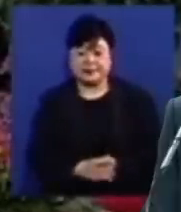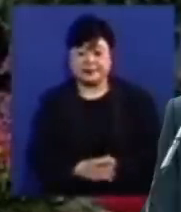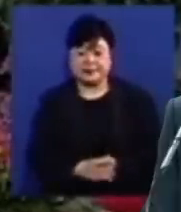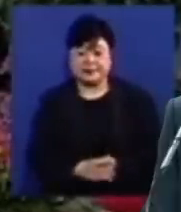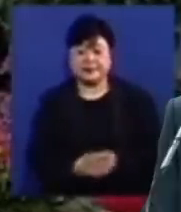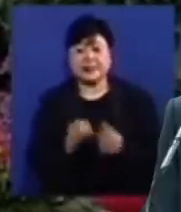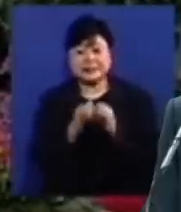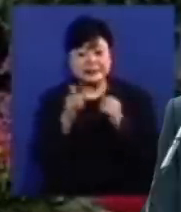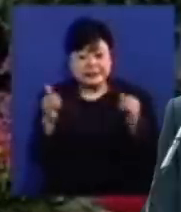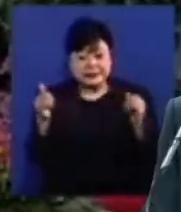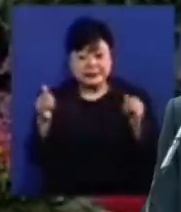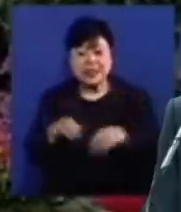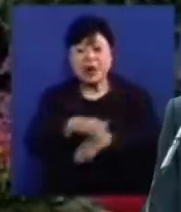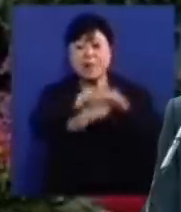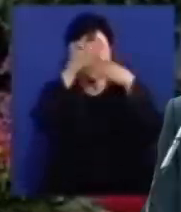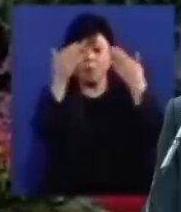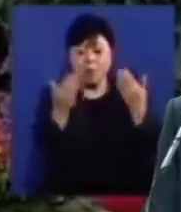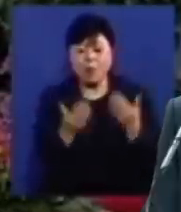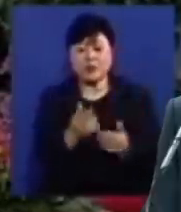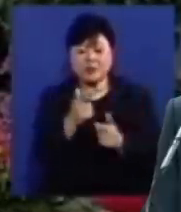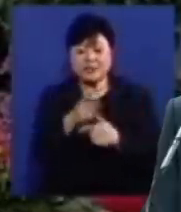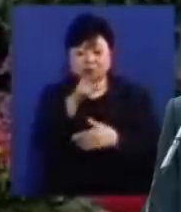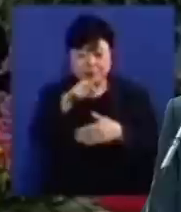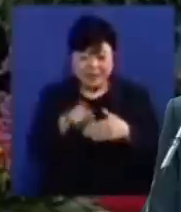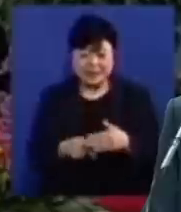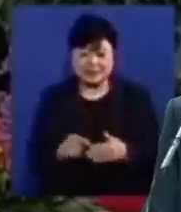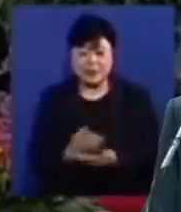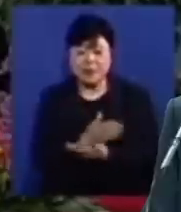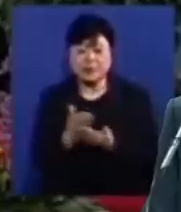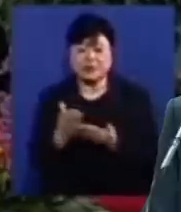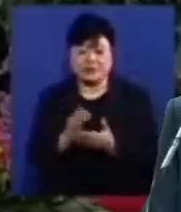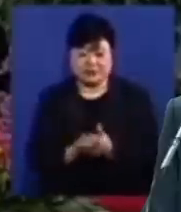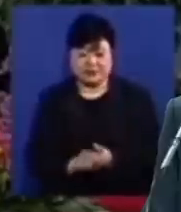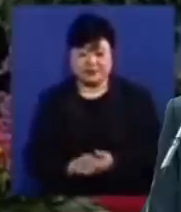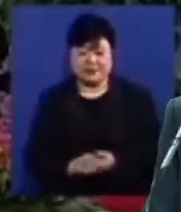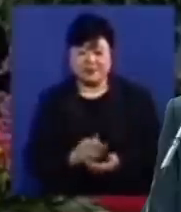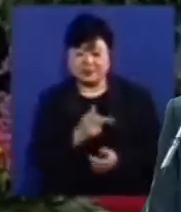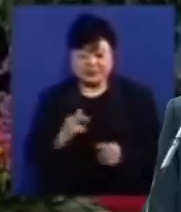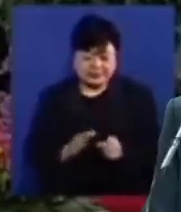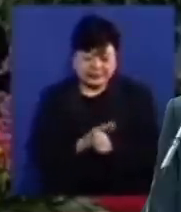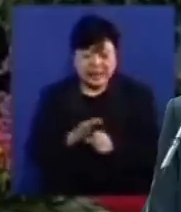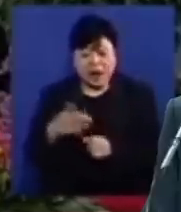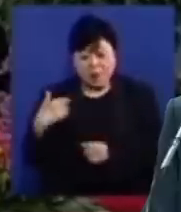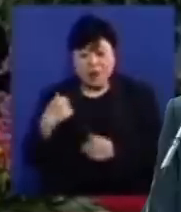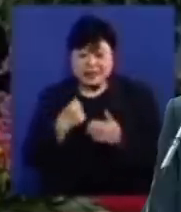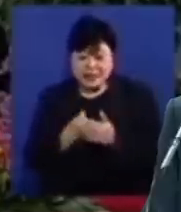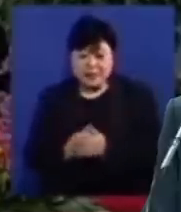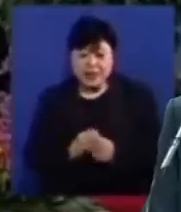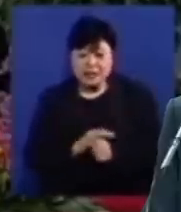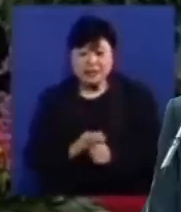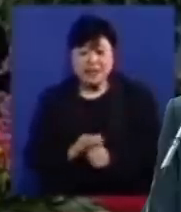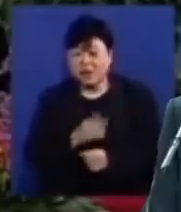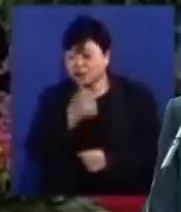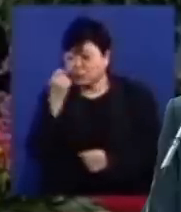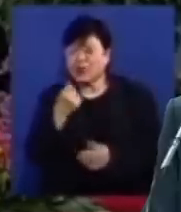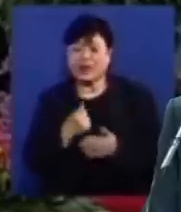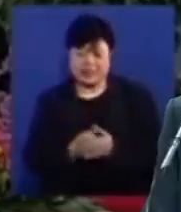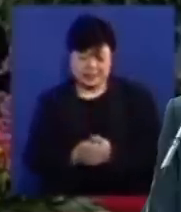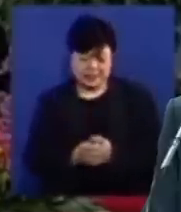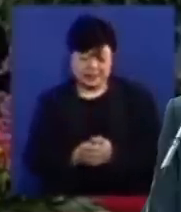오늘 사람들은 모두 다 이 그리스도 안에서 하나님 베풀으신 큰 사랑을 모르므로 사랑 결핍증에 걸려